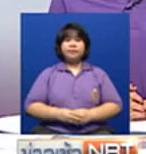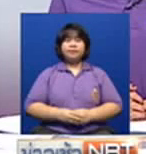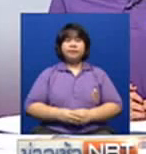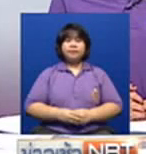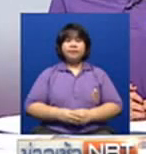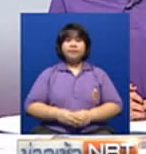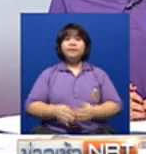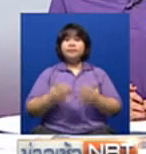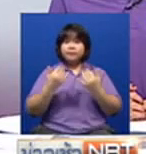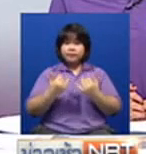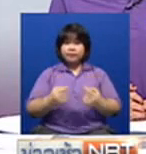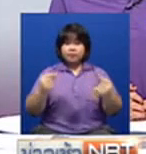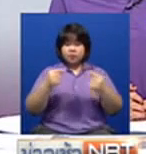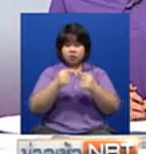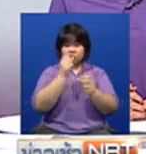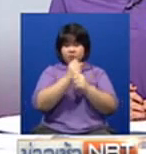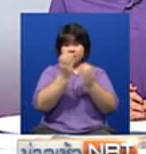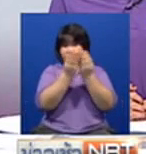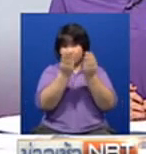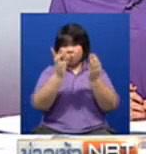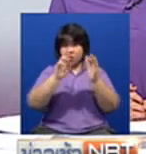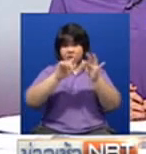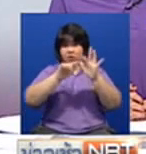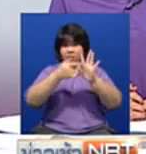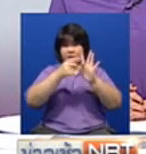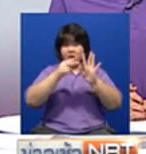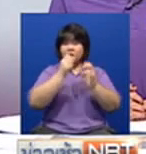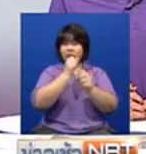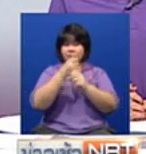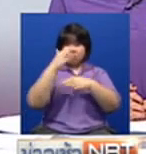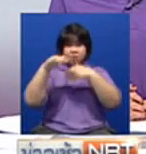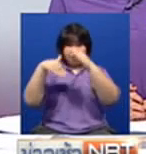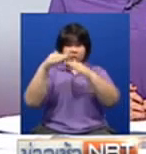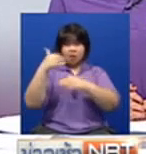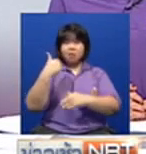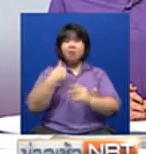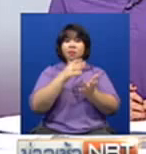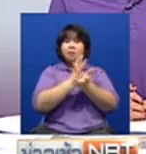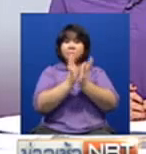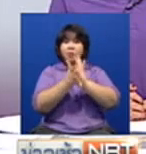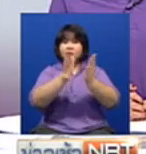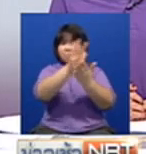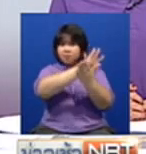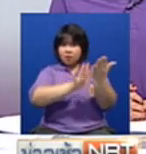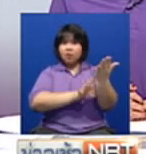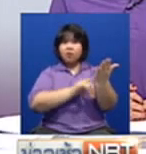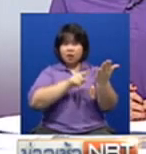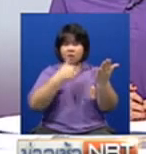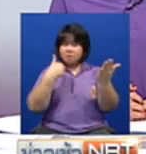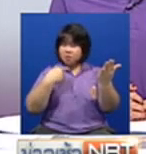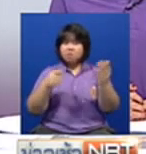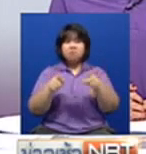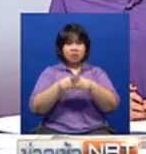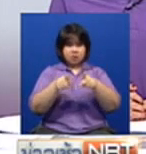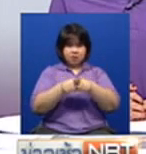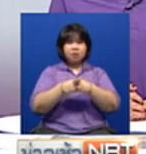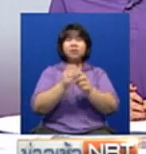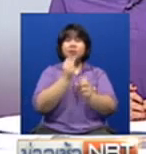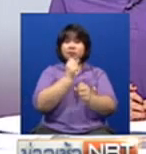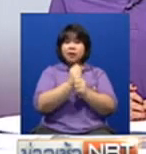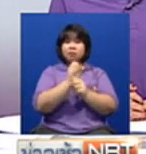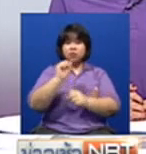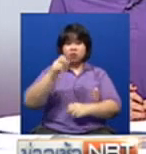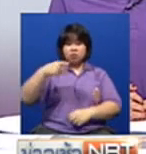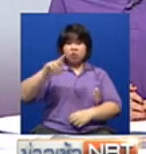นอกจากเรื่องของการร่างลุนให้มคามคลืบหน้าแล้วuenื่องของการปศรูปประเทศauthor็ถือ เป็อีกหนึ่เรื่องทต้องดำเนินการโย$